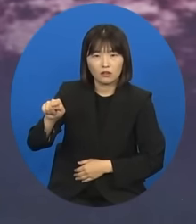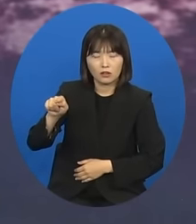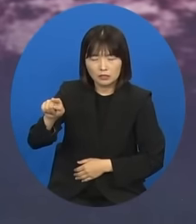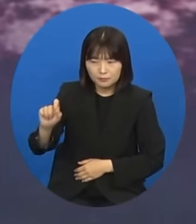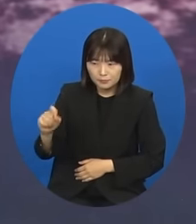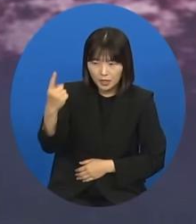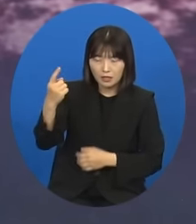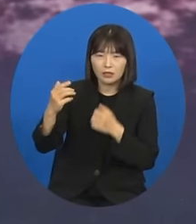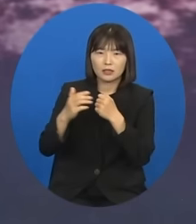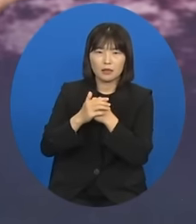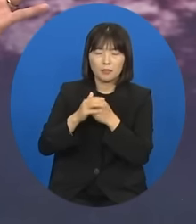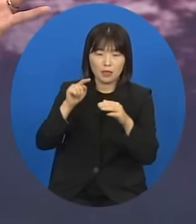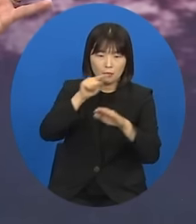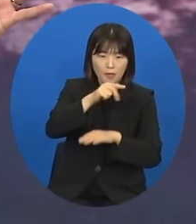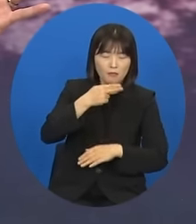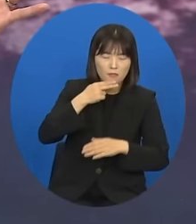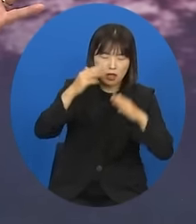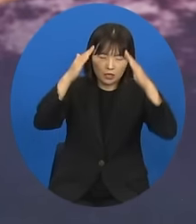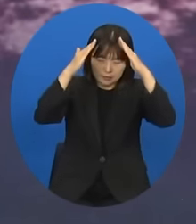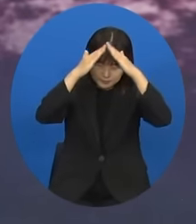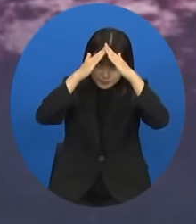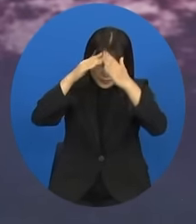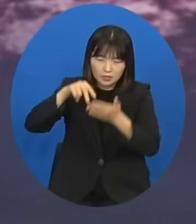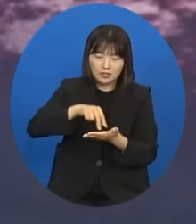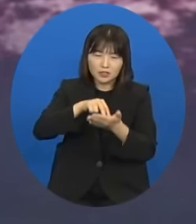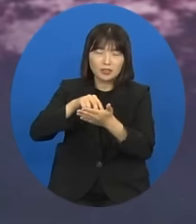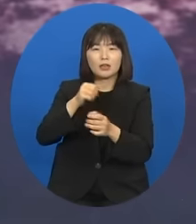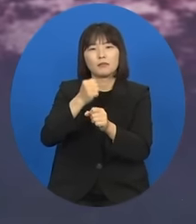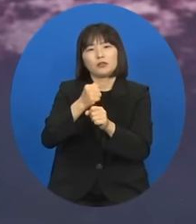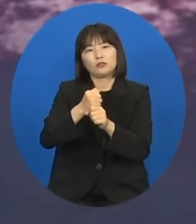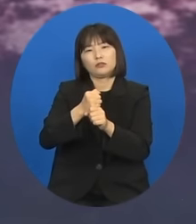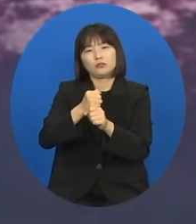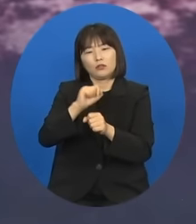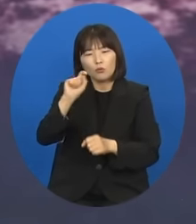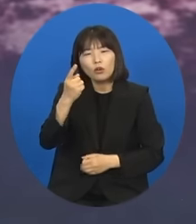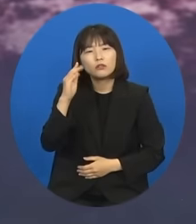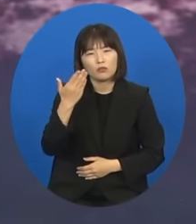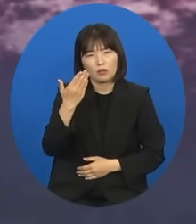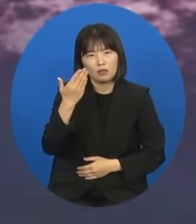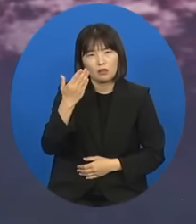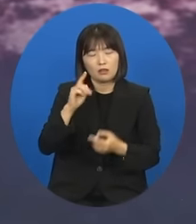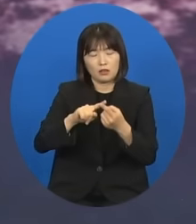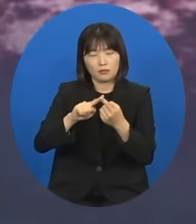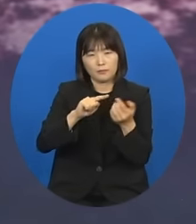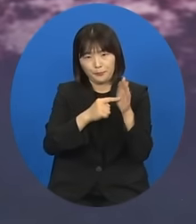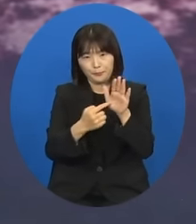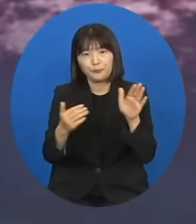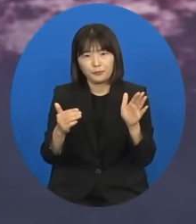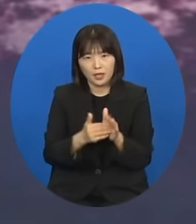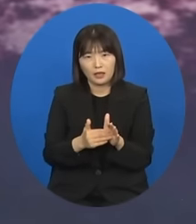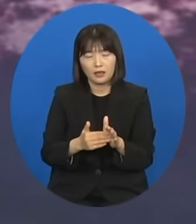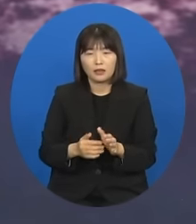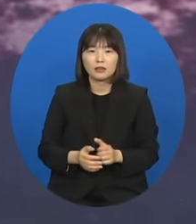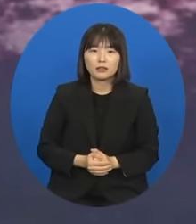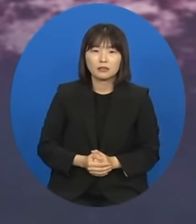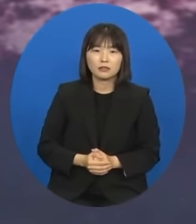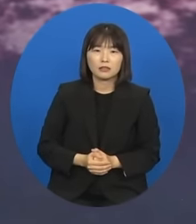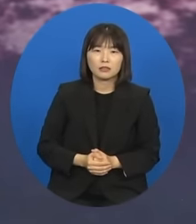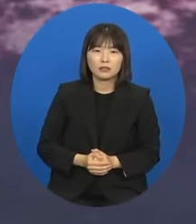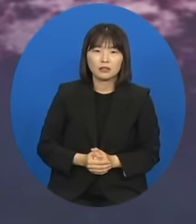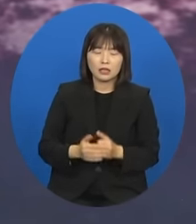외토리 만드는 원인이 될 수 있다라고 그렇게 지적을 하고 있어요 이런 것들이 원인이 되어서 실패와